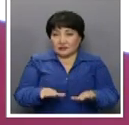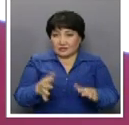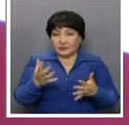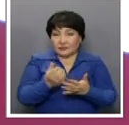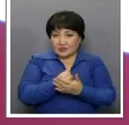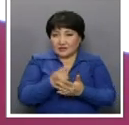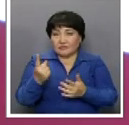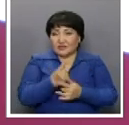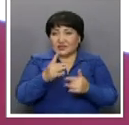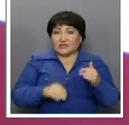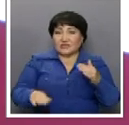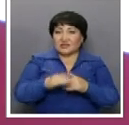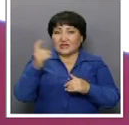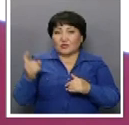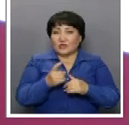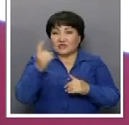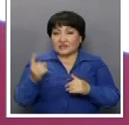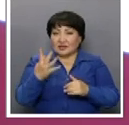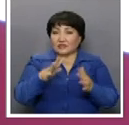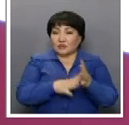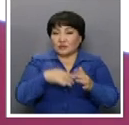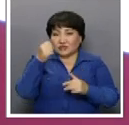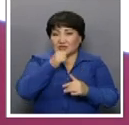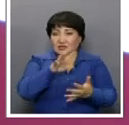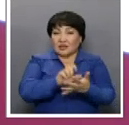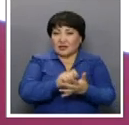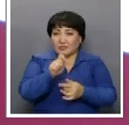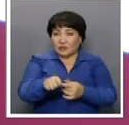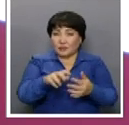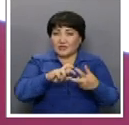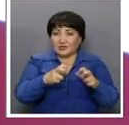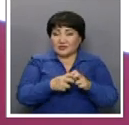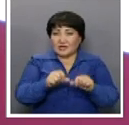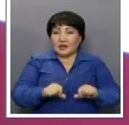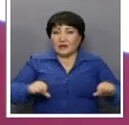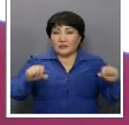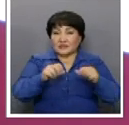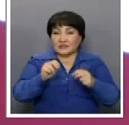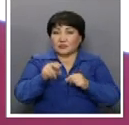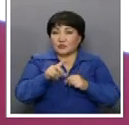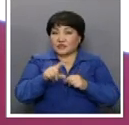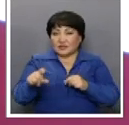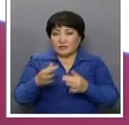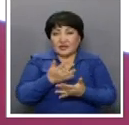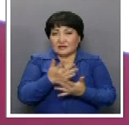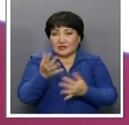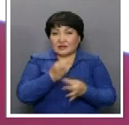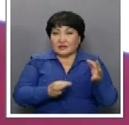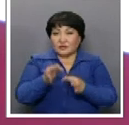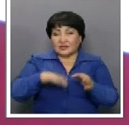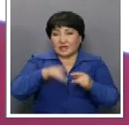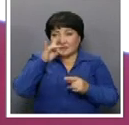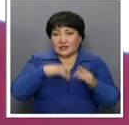біріншісі жерді шаруаларға 49 жылға дейін жалға беру мәселесі. Комиссия мүшелері бір қатар талқылаудан кейін Қазақстан азаматтарына